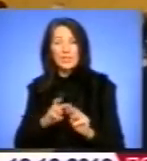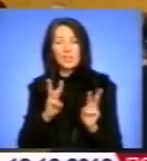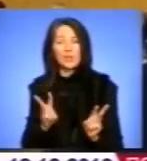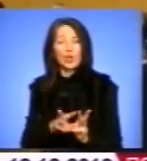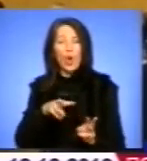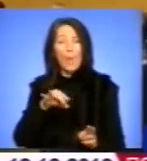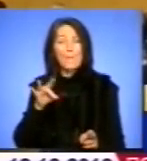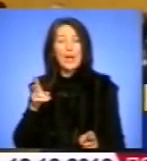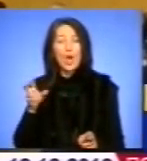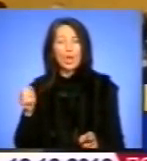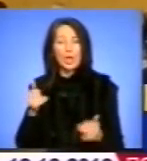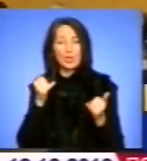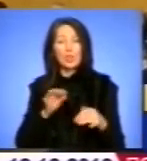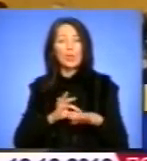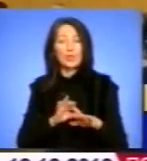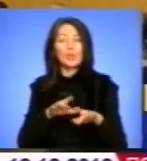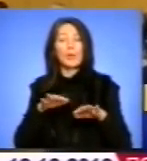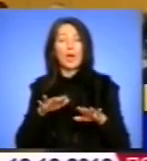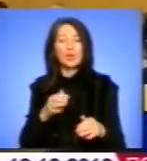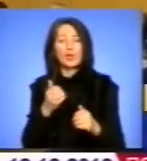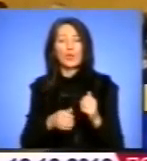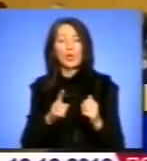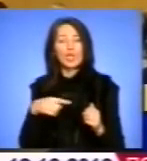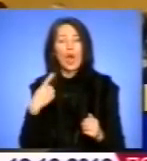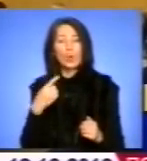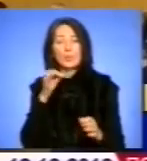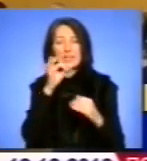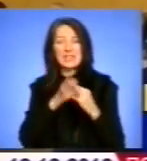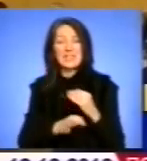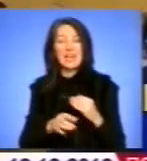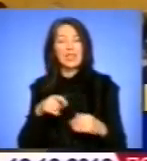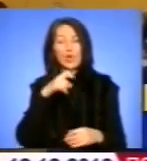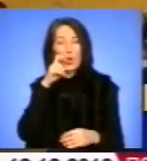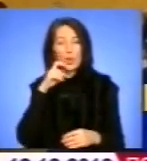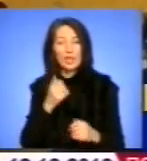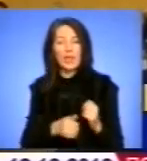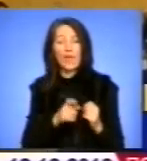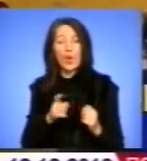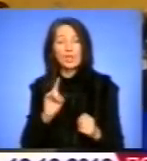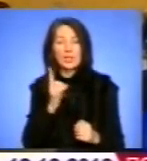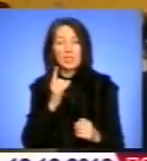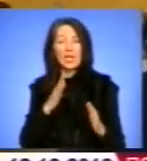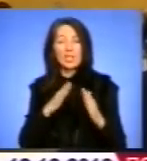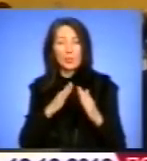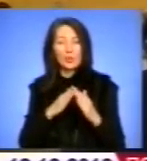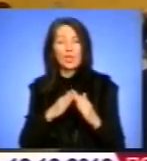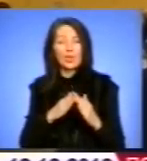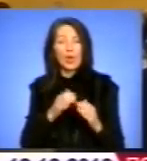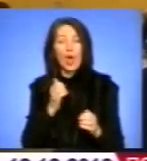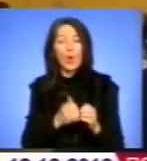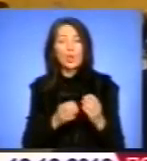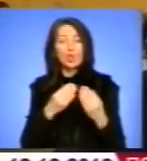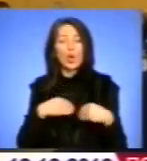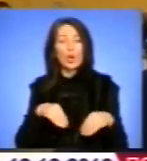проводимо акцію практично в кожній області Західної України, в кожний дитячий будинок, в кожну